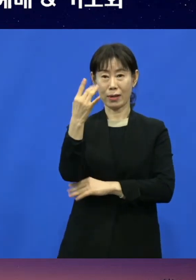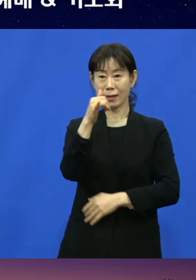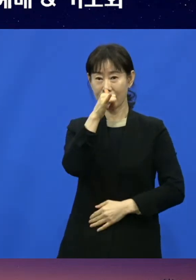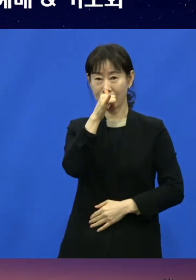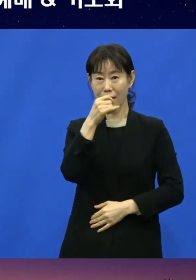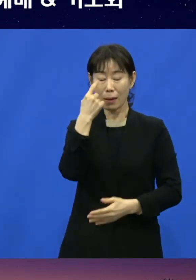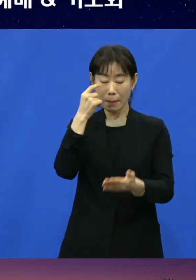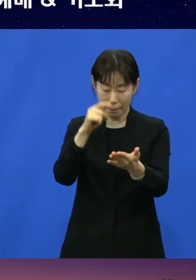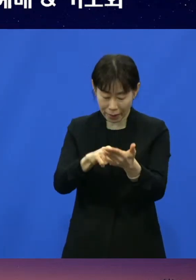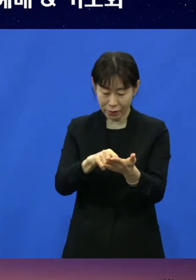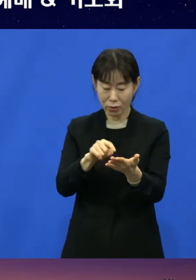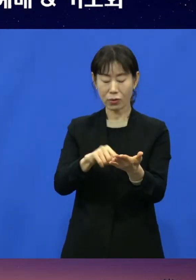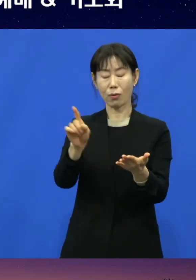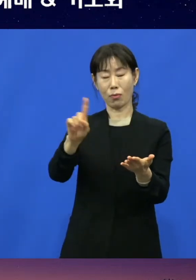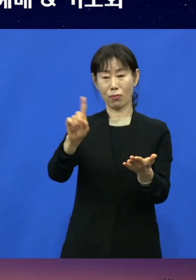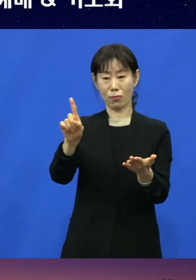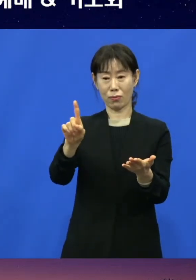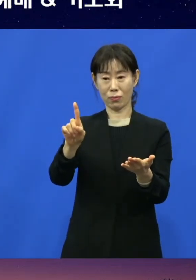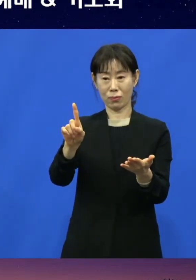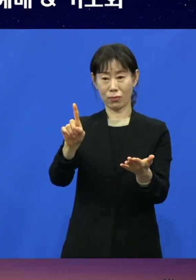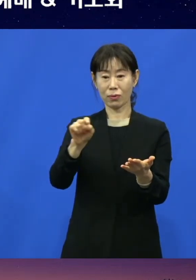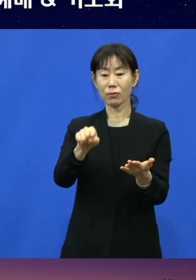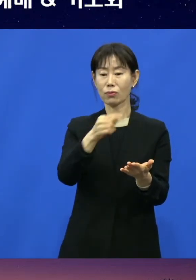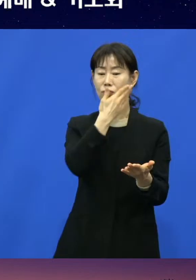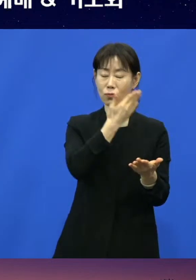중요합니다. 뭘 발견했느냐.